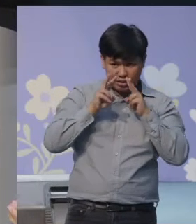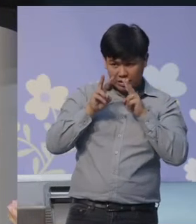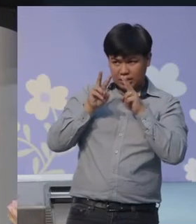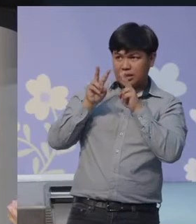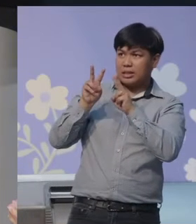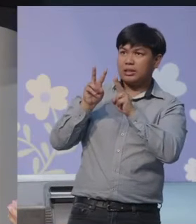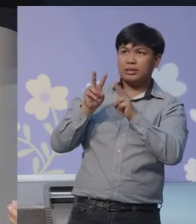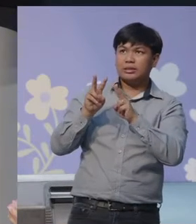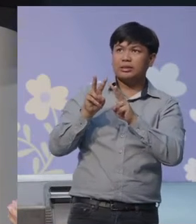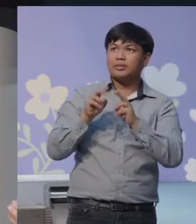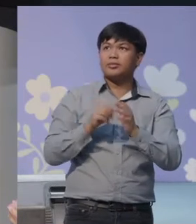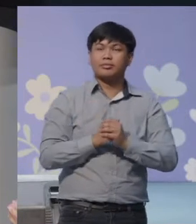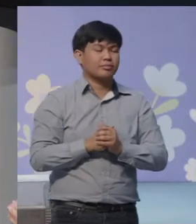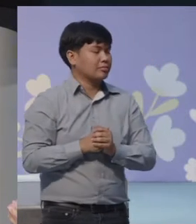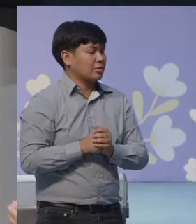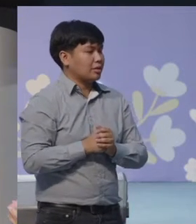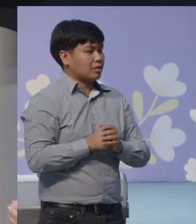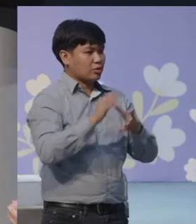dito sa